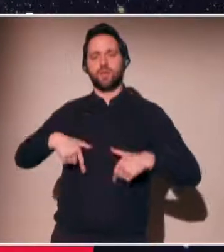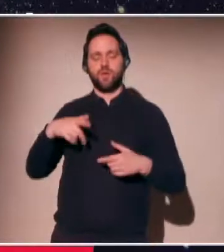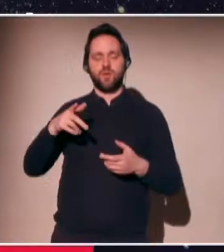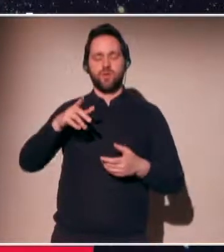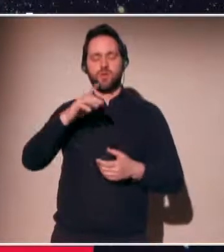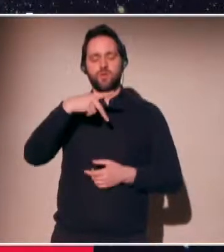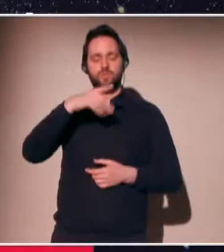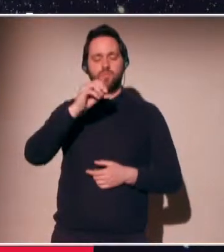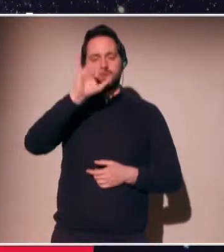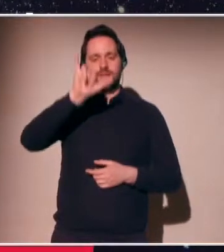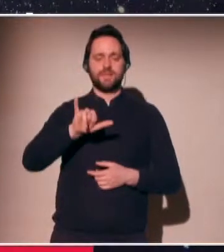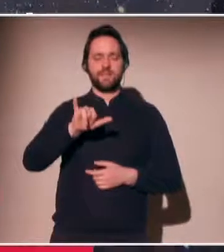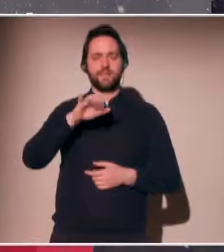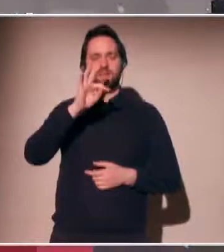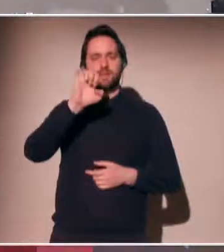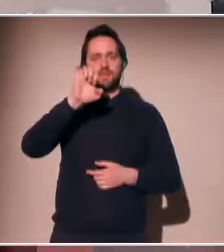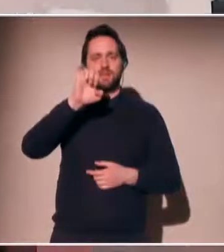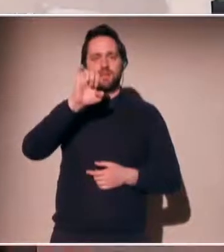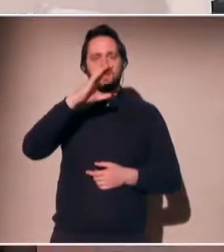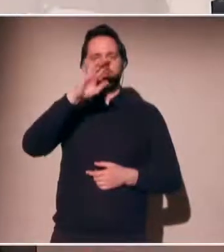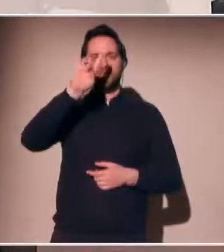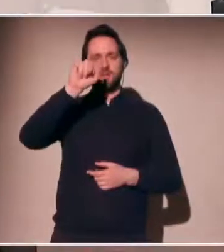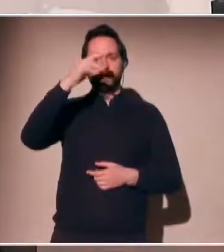sur donc tout ce qui est graphique.